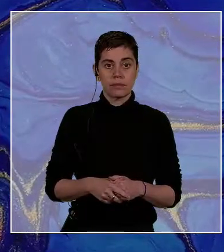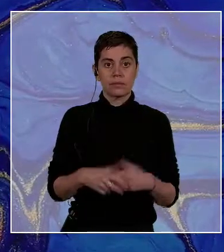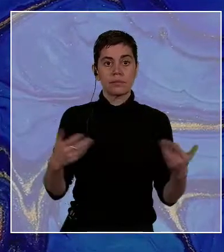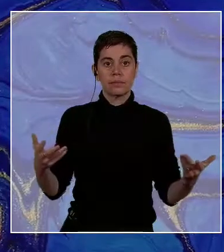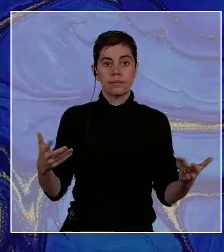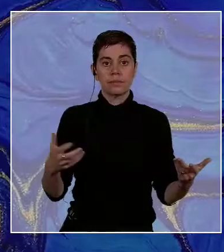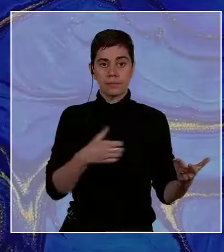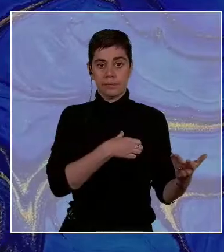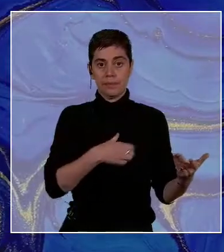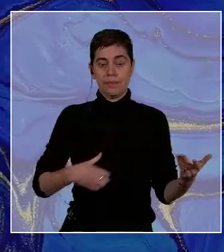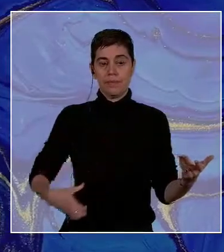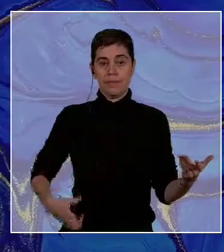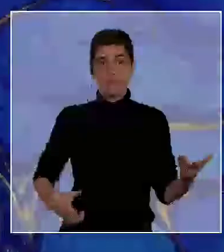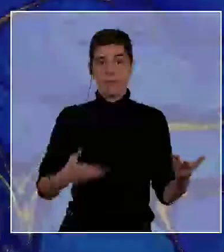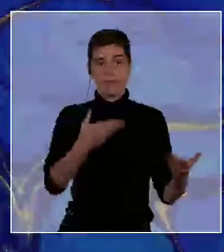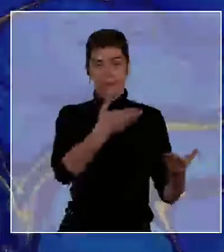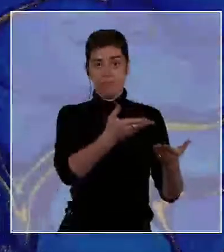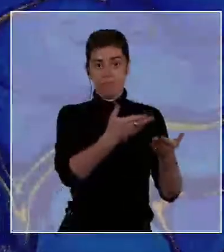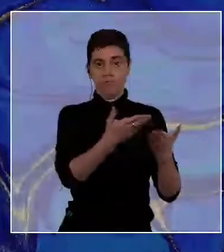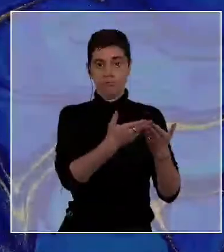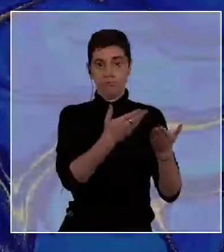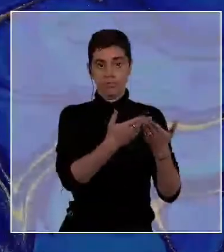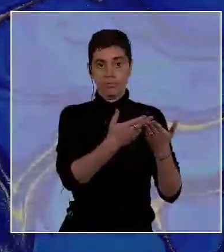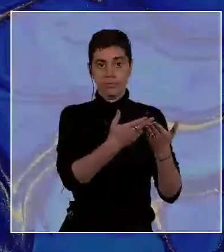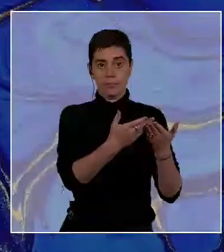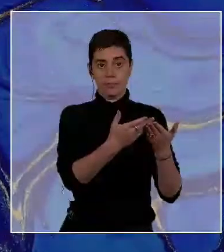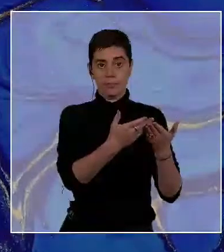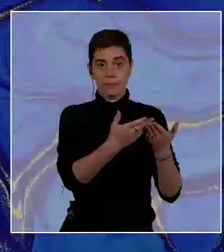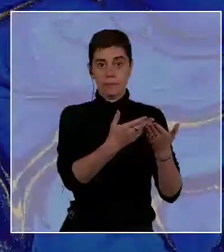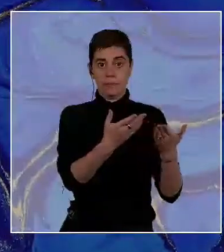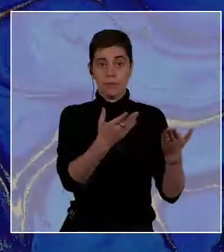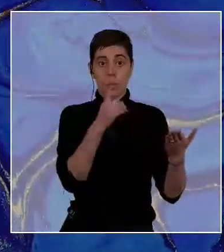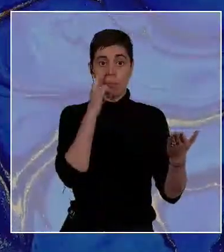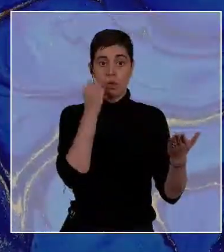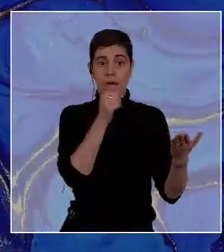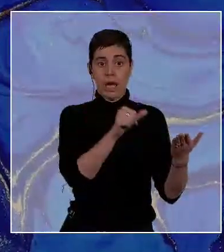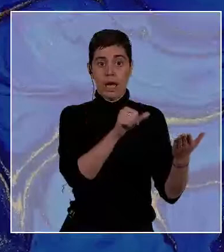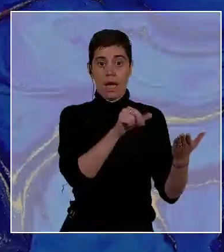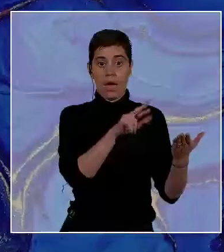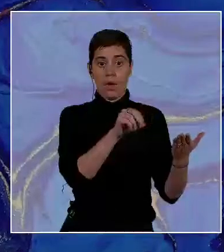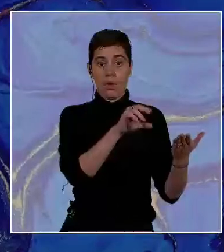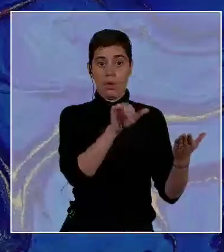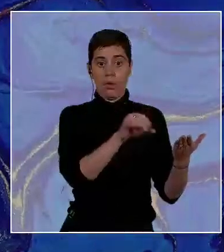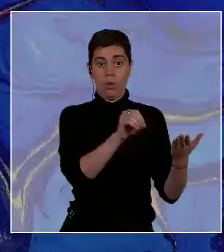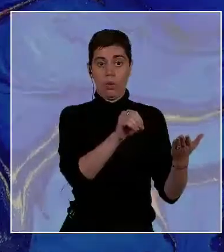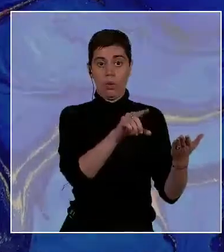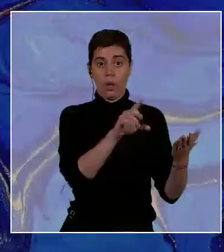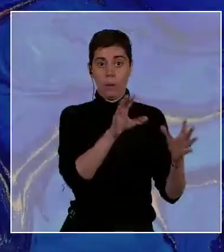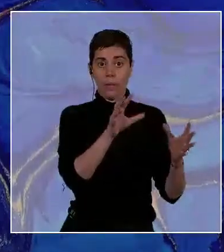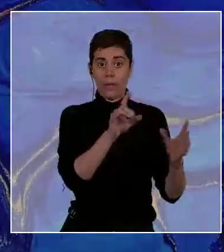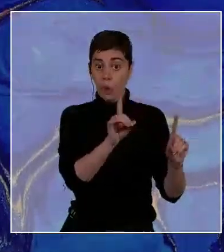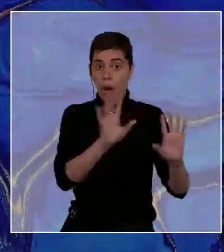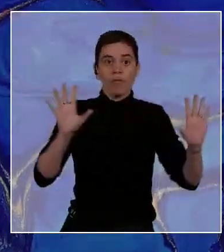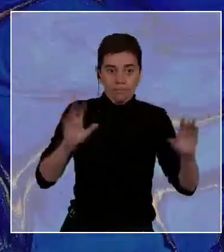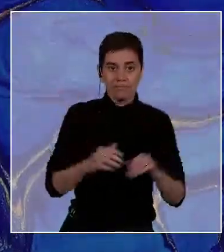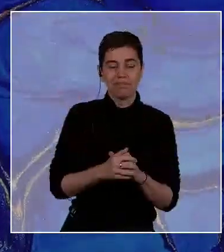C'est le maire de Quélimane, M. Manuel Arroyo, qui nous rejoint. Ah, peut-être pas. Alors, dans